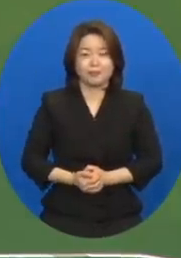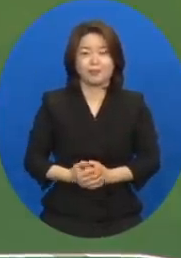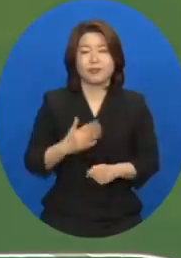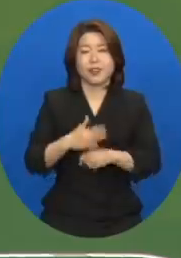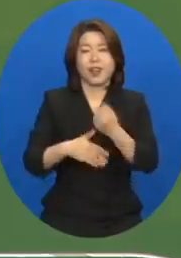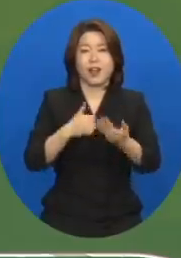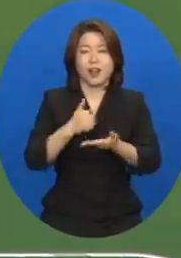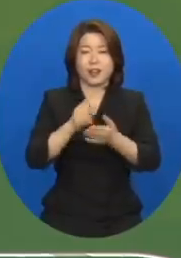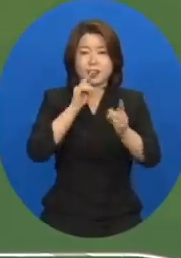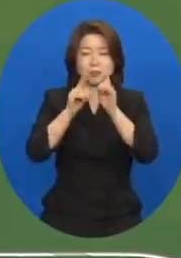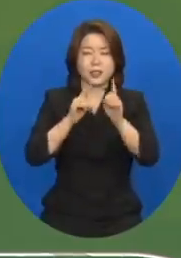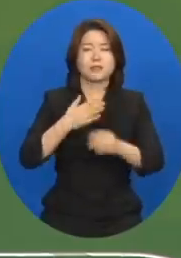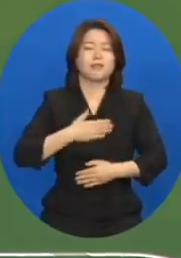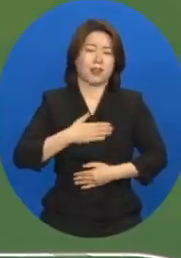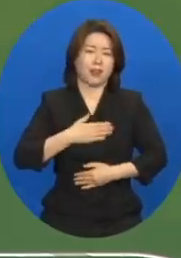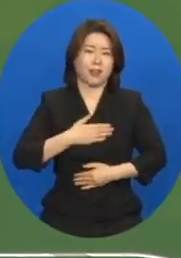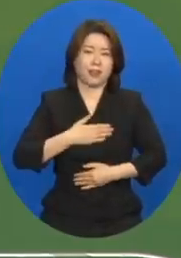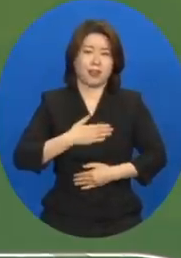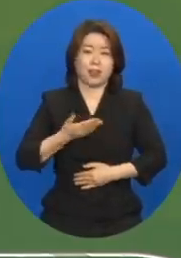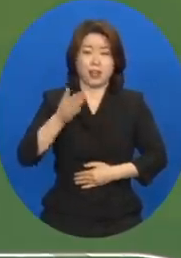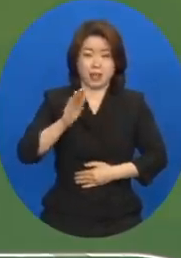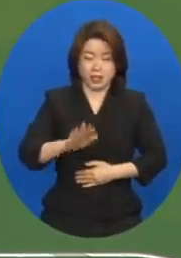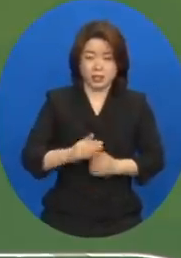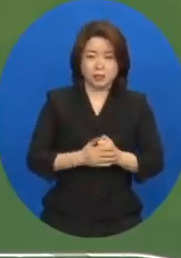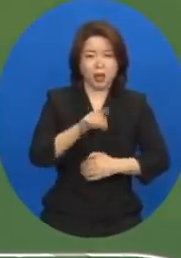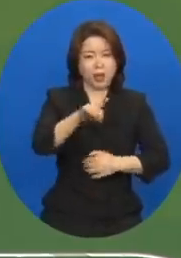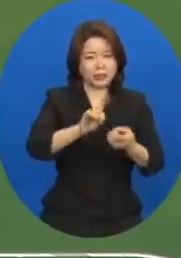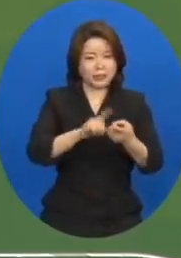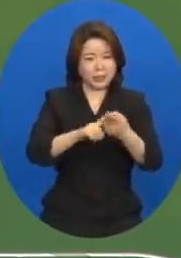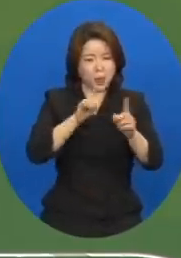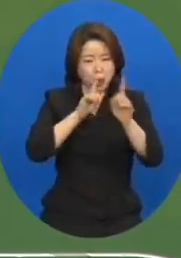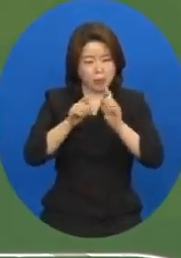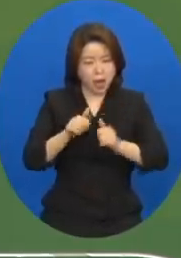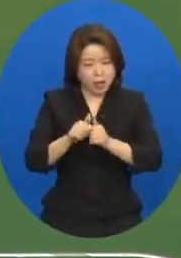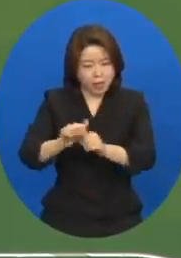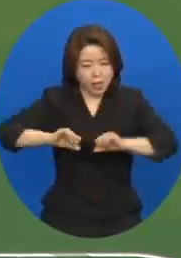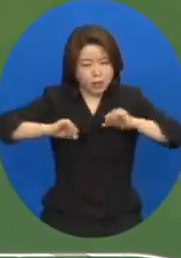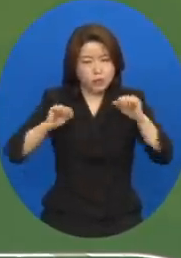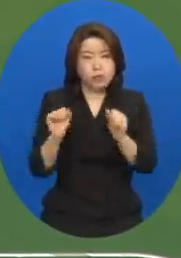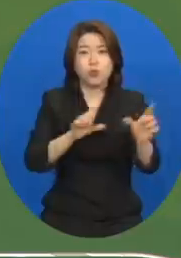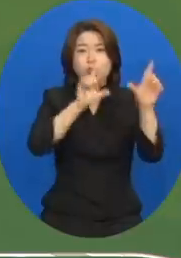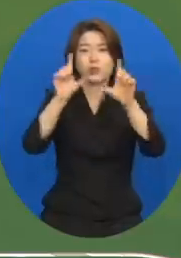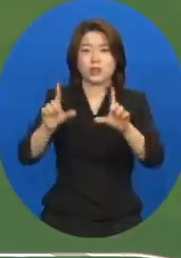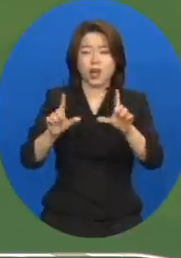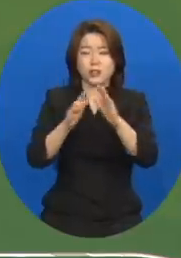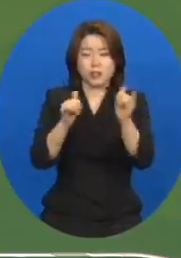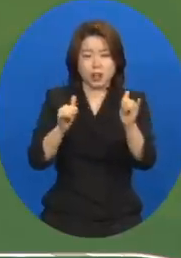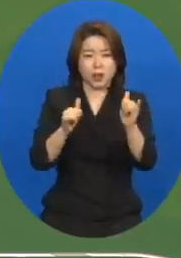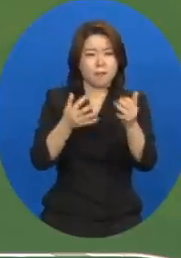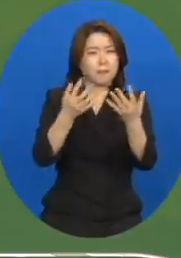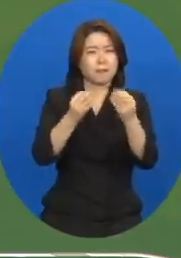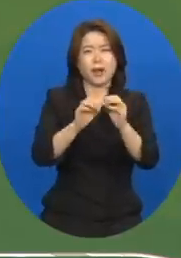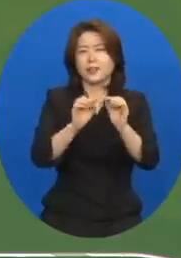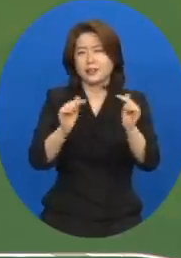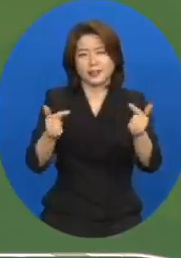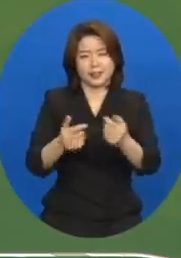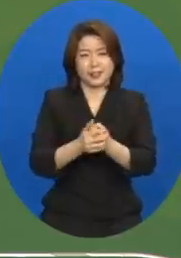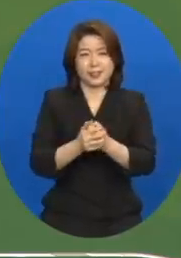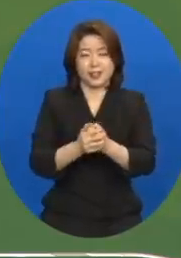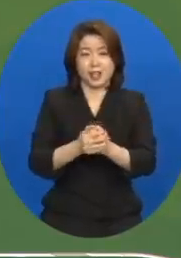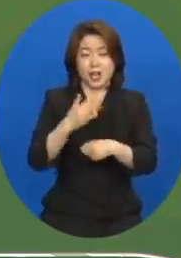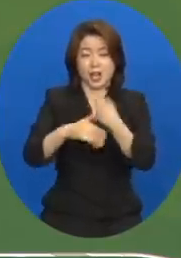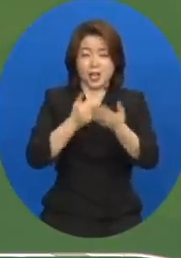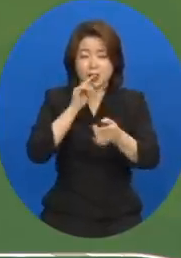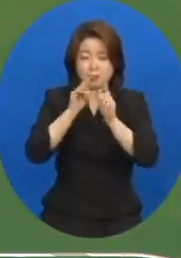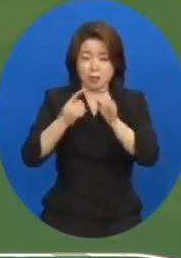하나님의 말씀을 알지만 실제로 그대로 사는 사람이 참 드뭅니다. 하나님의 말씀을 알아도